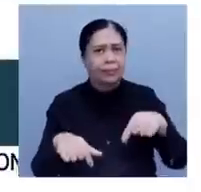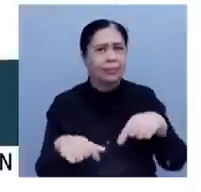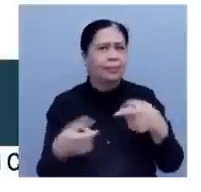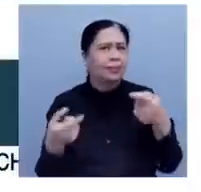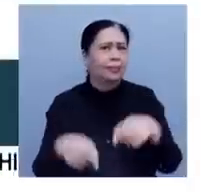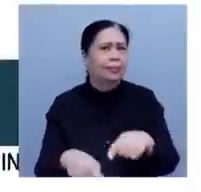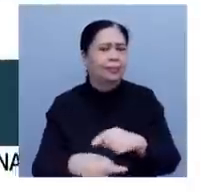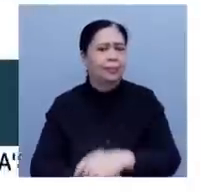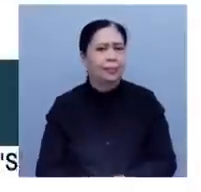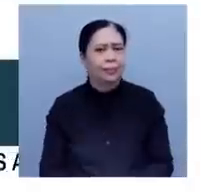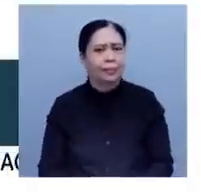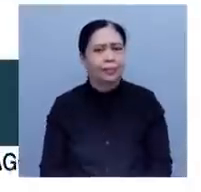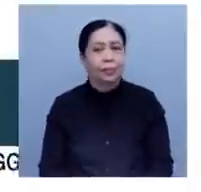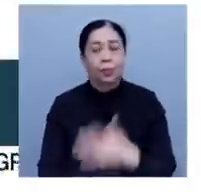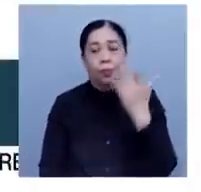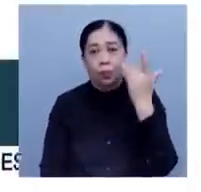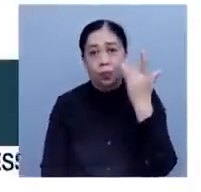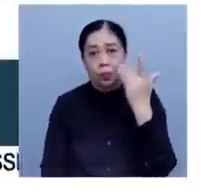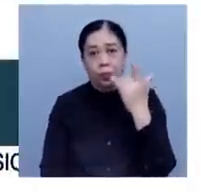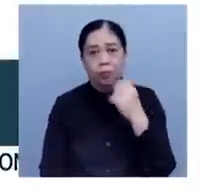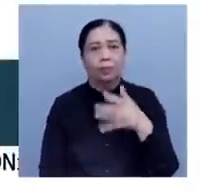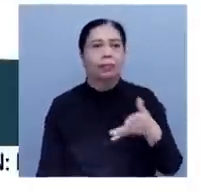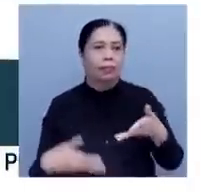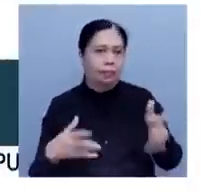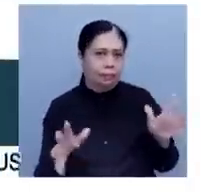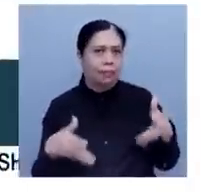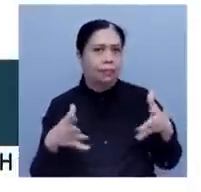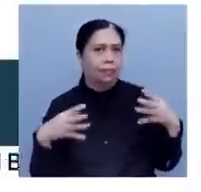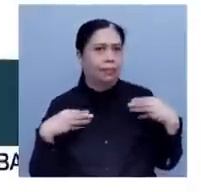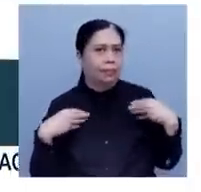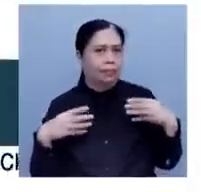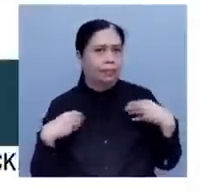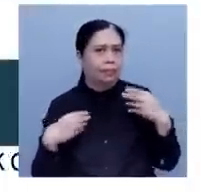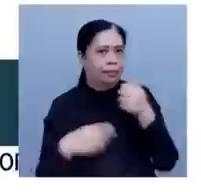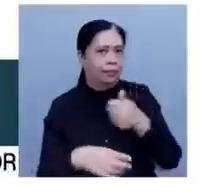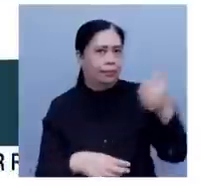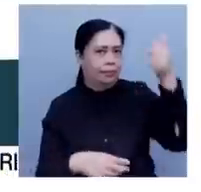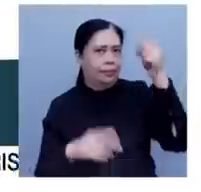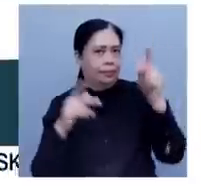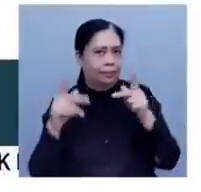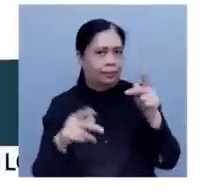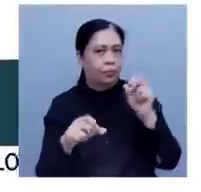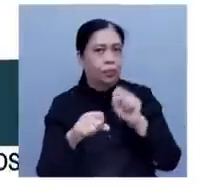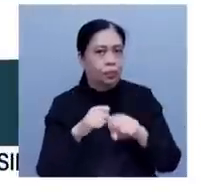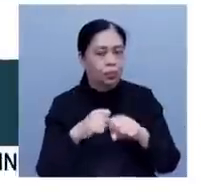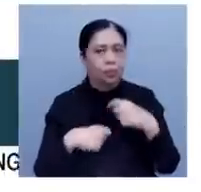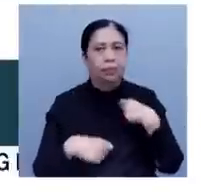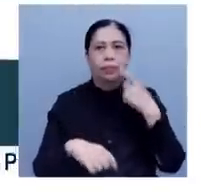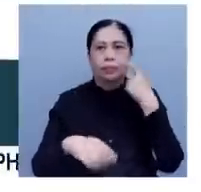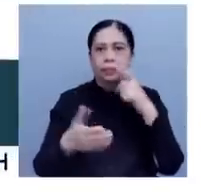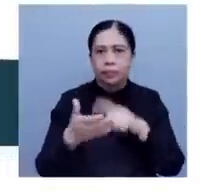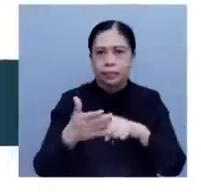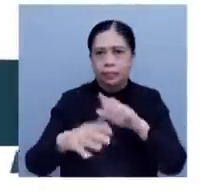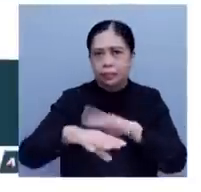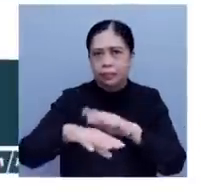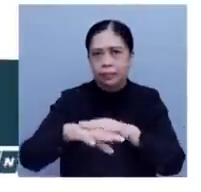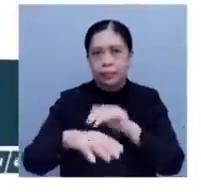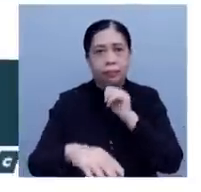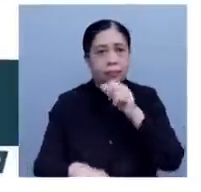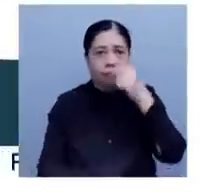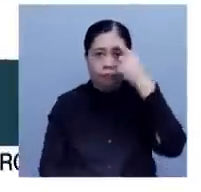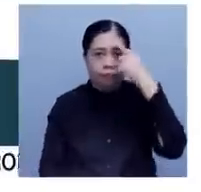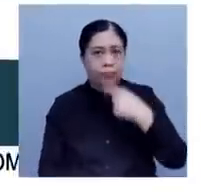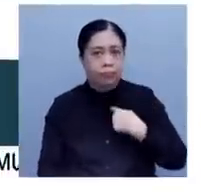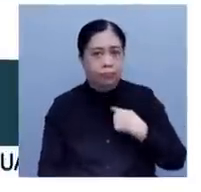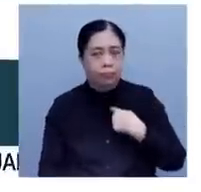nangyayari yan dahil pumapayag ang mga may hawak ng kapangyarihan. Kaya pinupun ako, ito hindi para sa akin, kundi